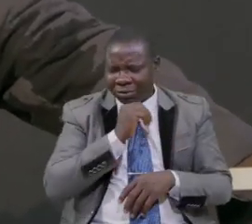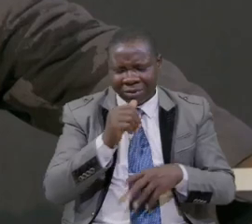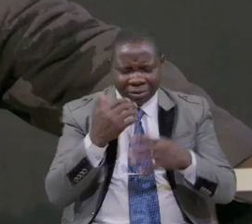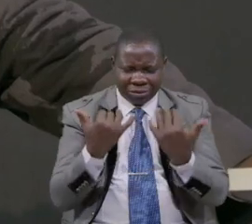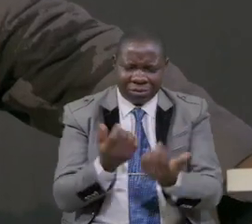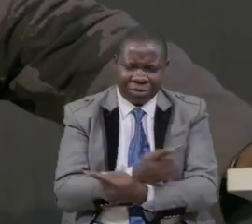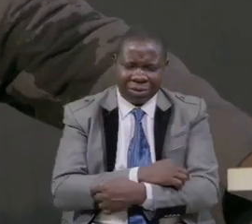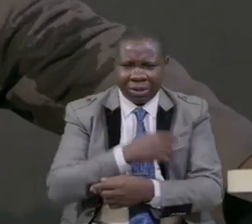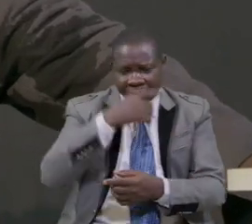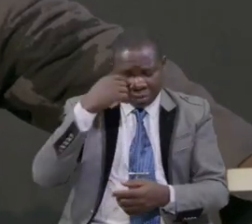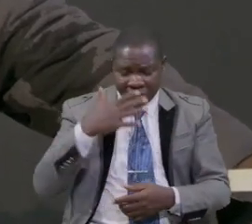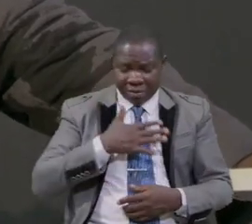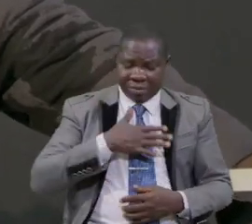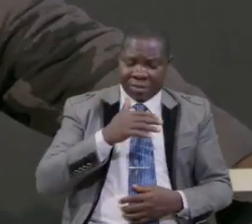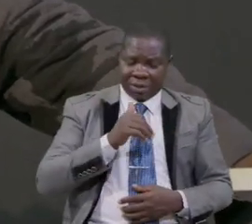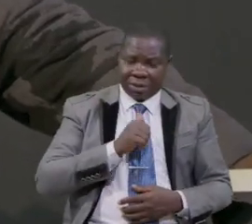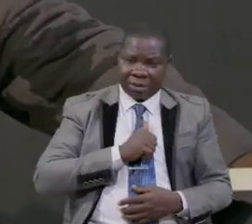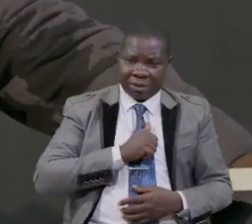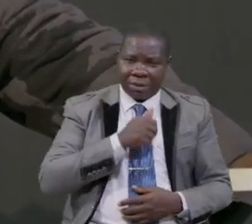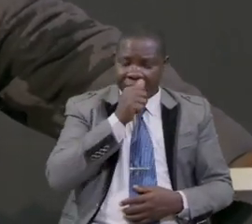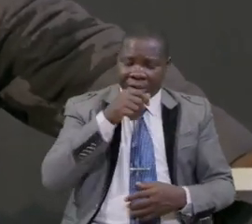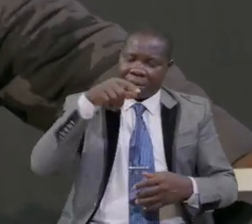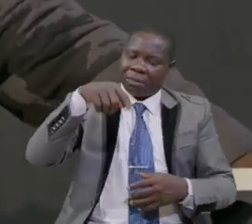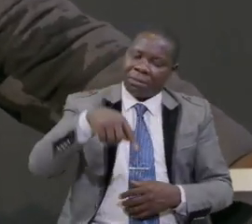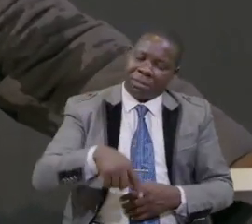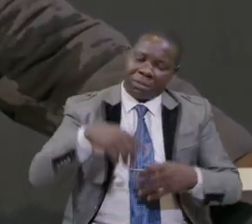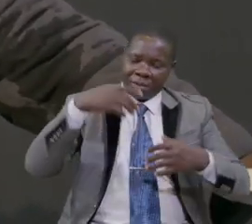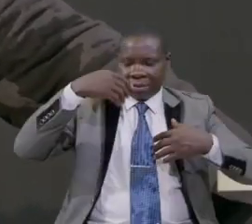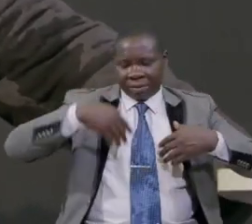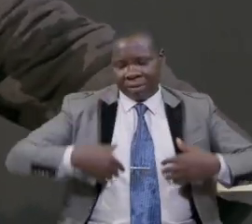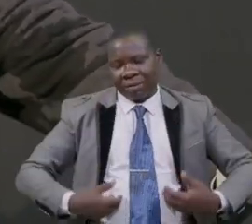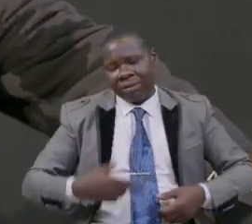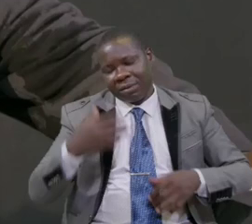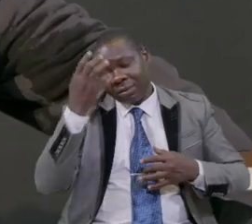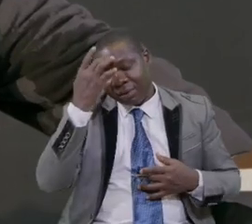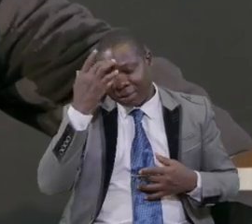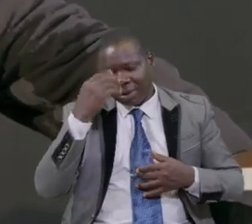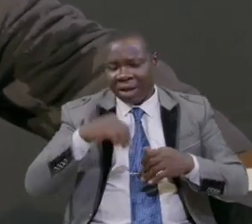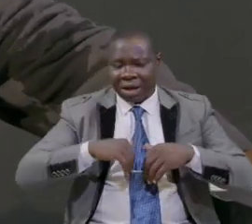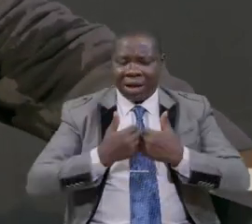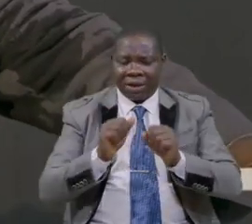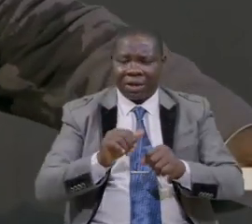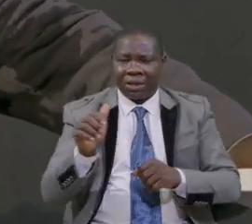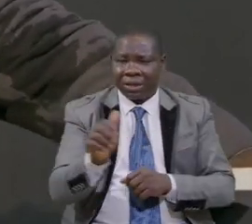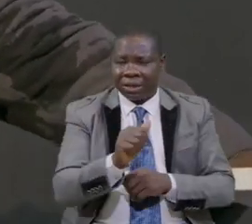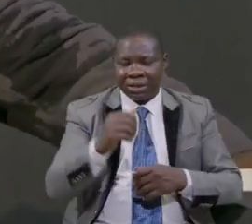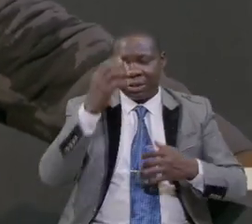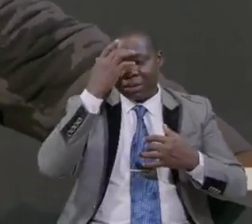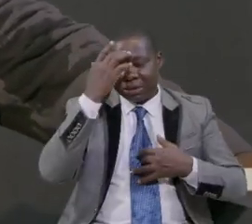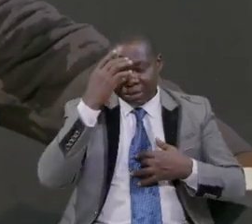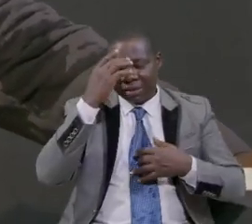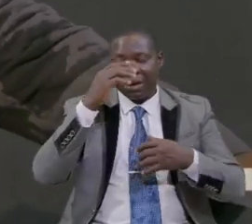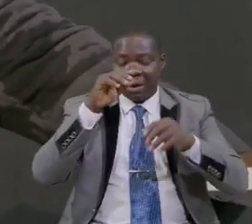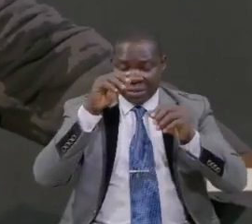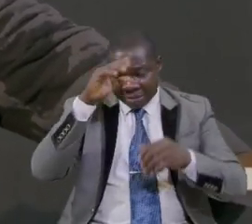Parce que moi-même, ça ne va pas. Comment un homme qui est dans cet état peut relever